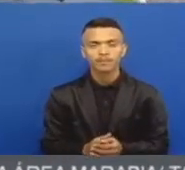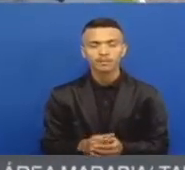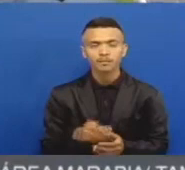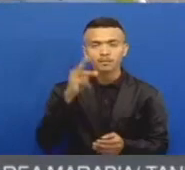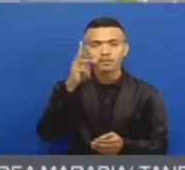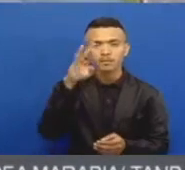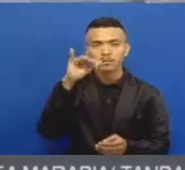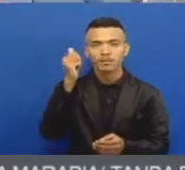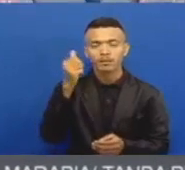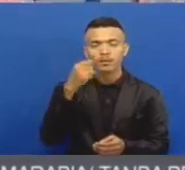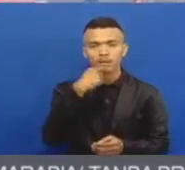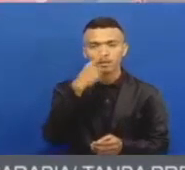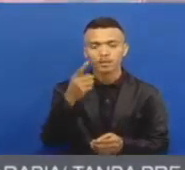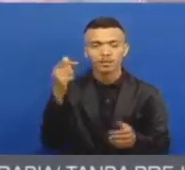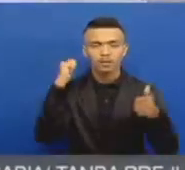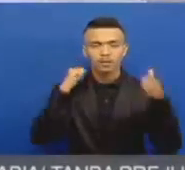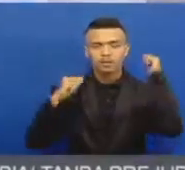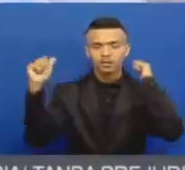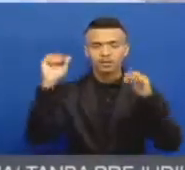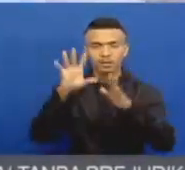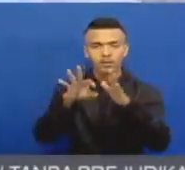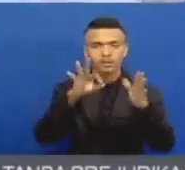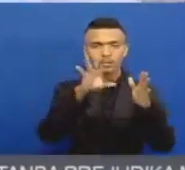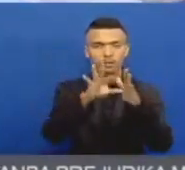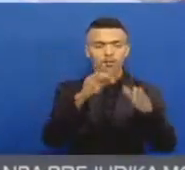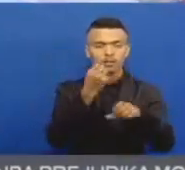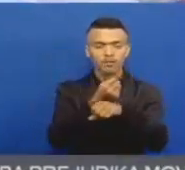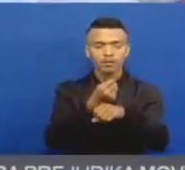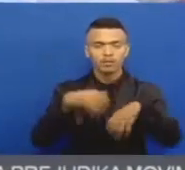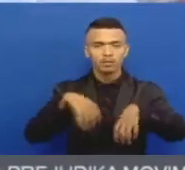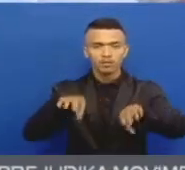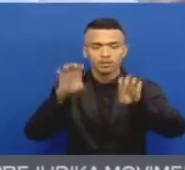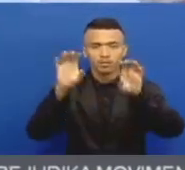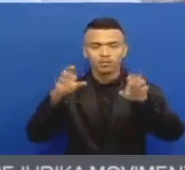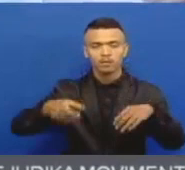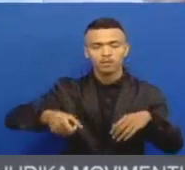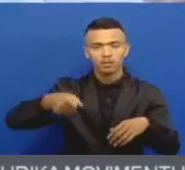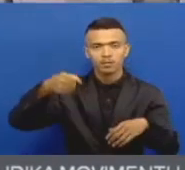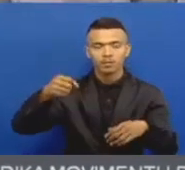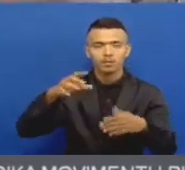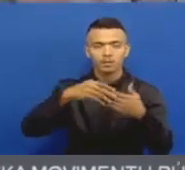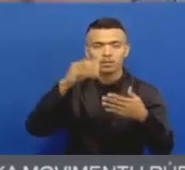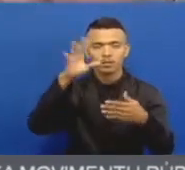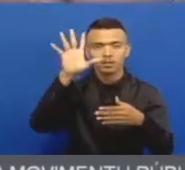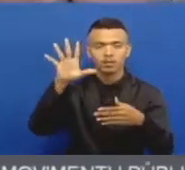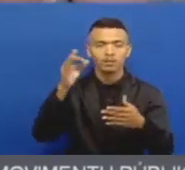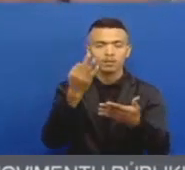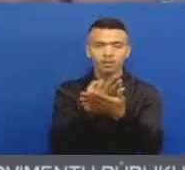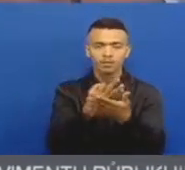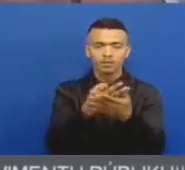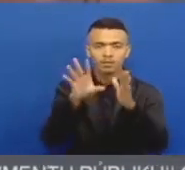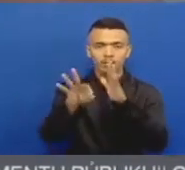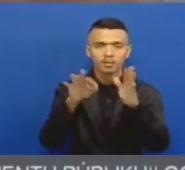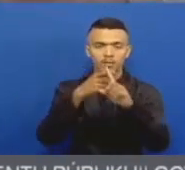Maria Suarez Satuir, atividade hilifatuk ne fanka da saka dolar lima. No osang nebe hetang husi